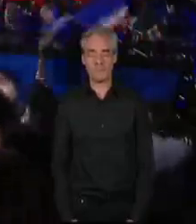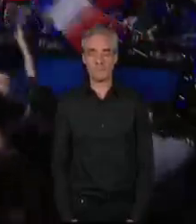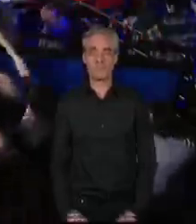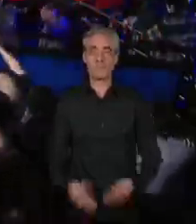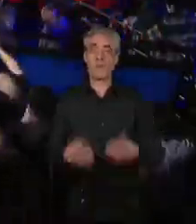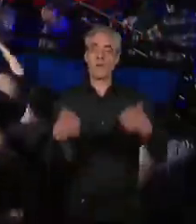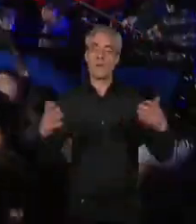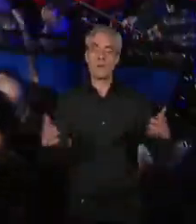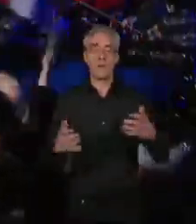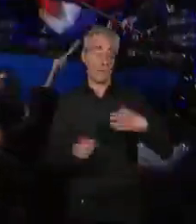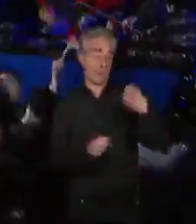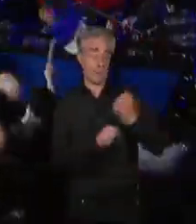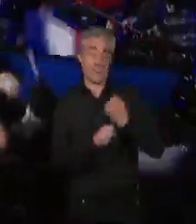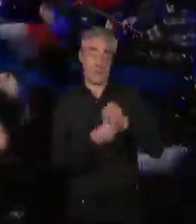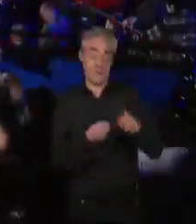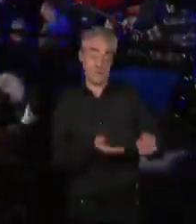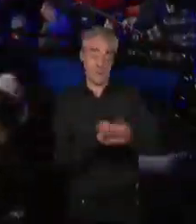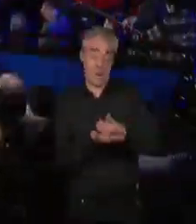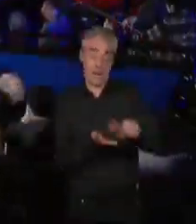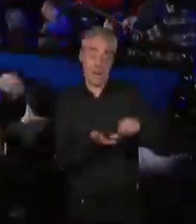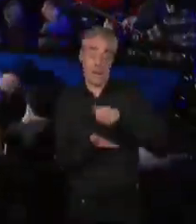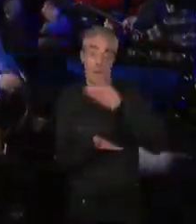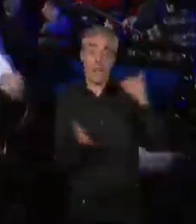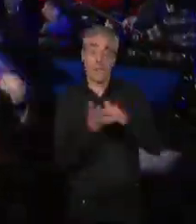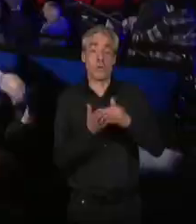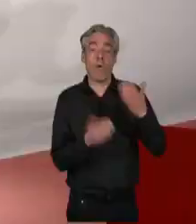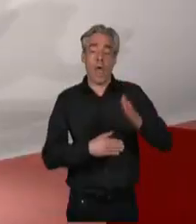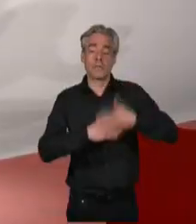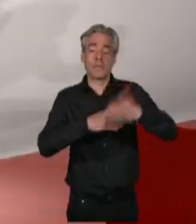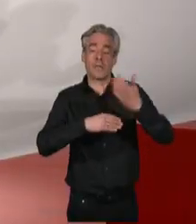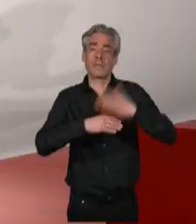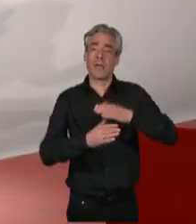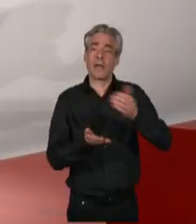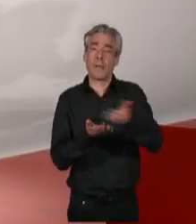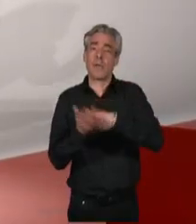Je veux que le travail paye, qu'il paye plus que l'assistanat